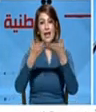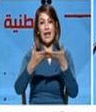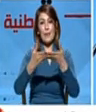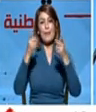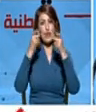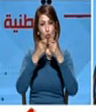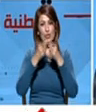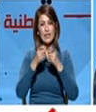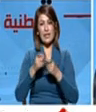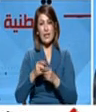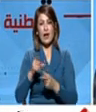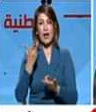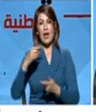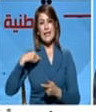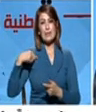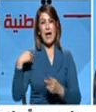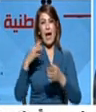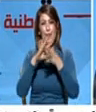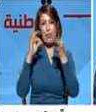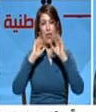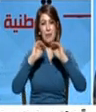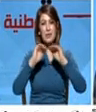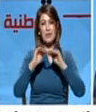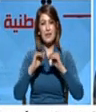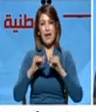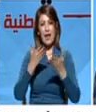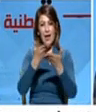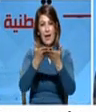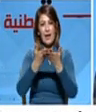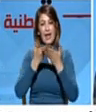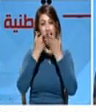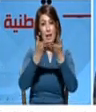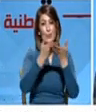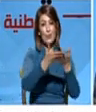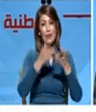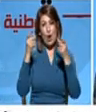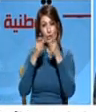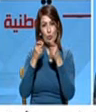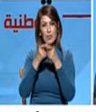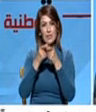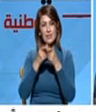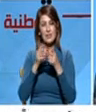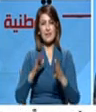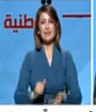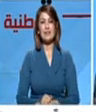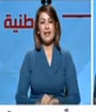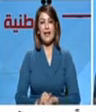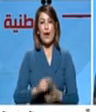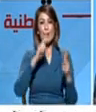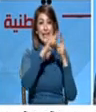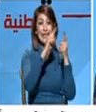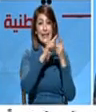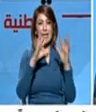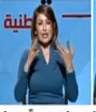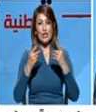موجوده وقاعده تقبل في المطالب كما تحدثت قبل عدد كبير من التطبيقات او ال يعني ليس تطبيق